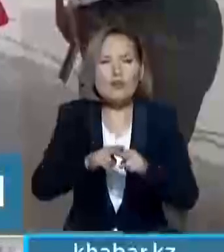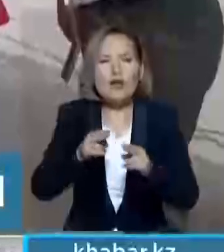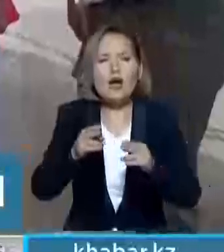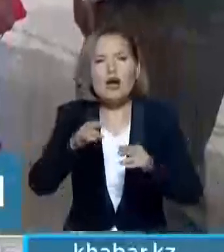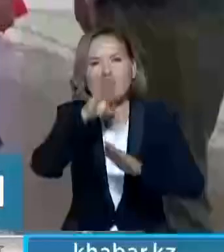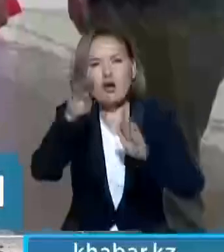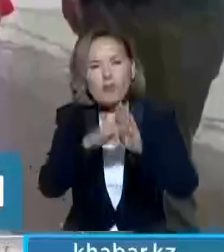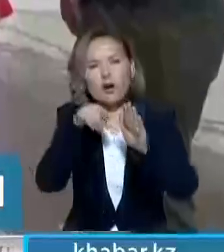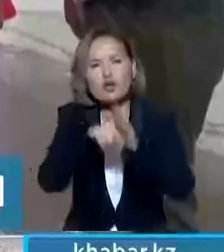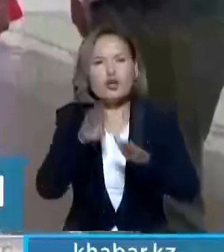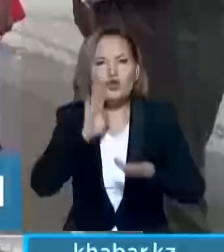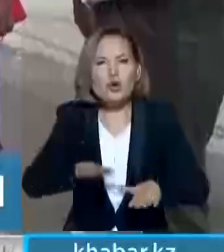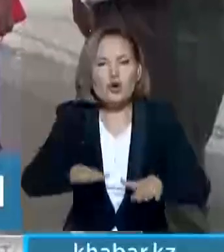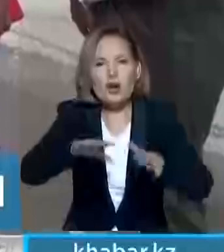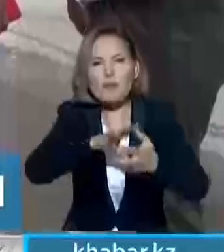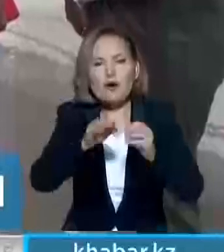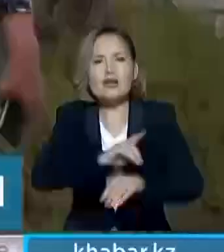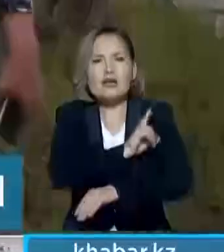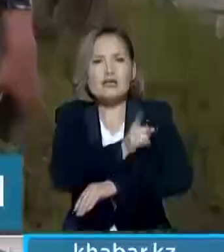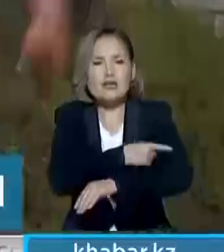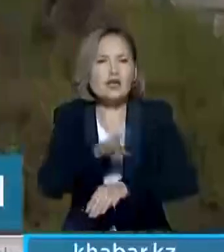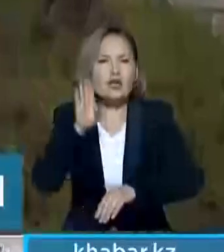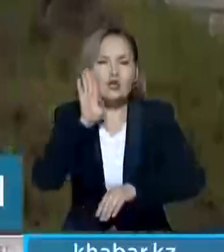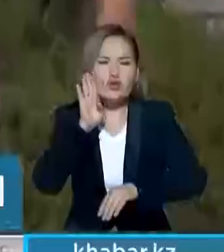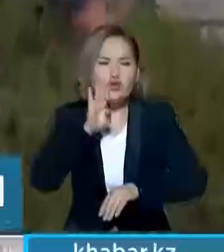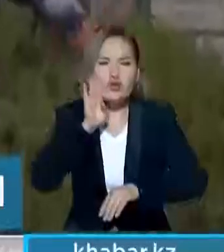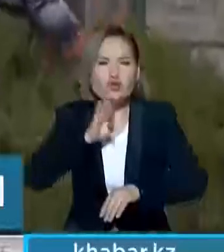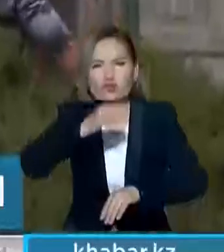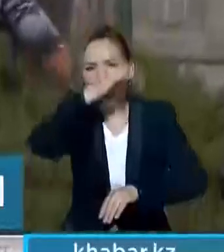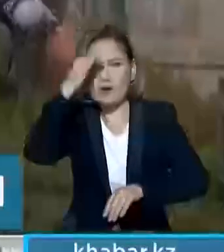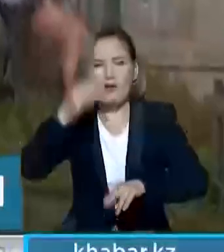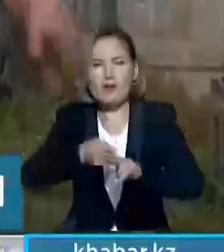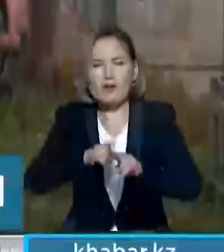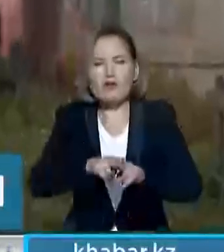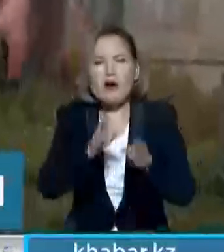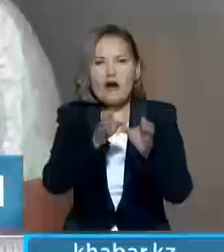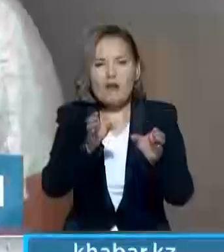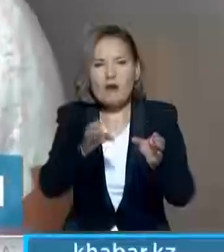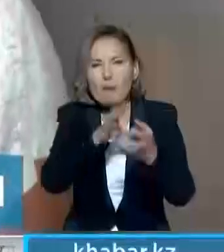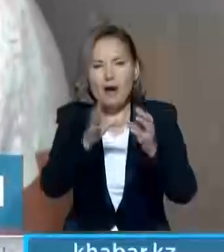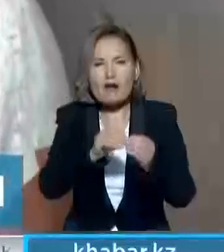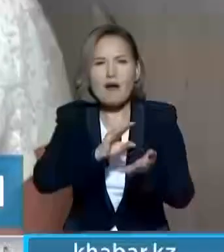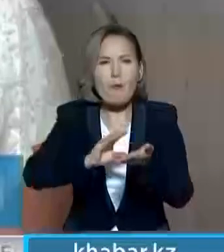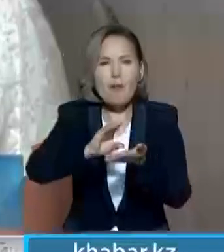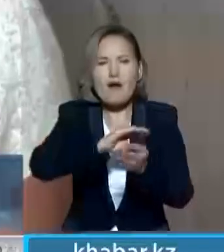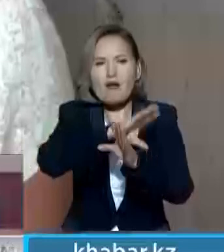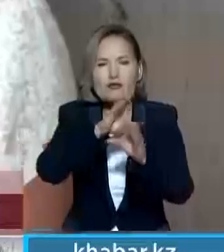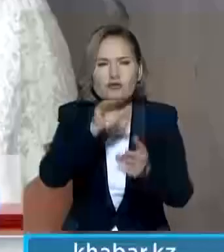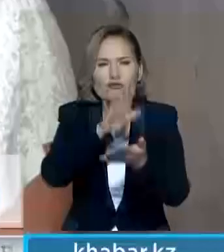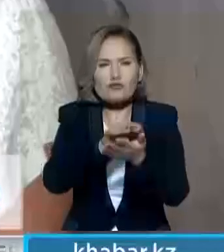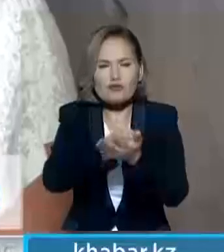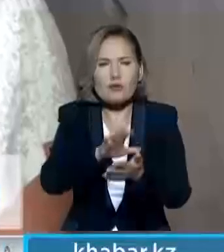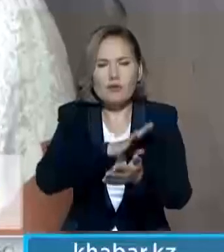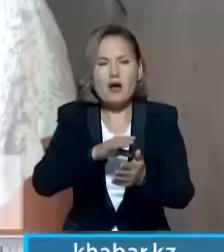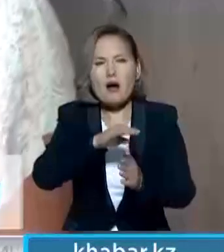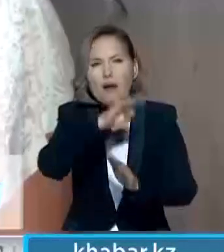іші көлкіп тұр, судың деңгейі белден асып, тұрғындардың сақтап қойған заттары бөлініп кеткен. Подвалдағы заттарды бүкіл лақтырдық, еткені